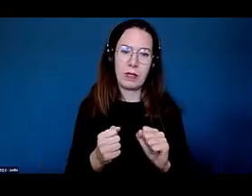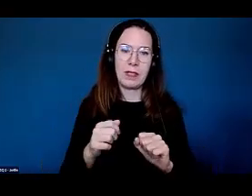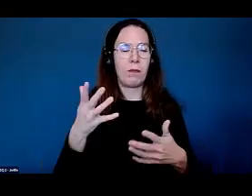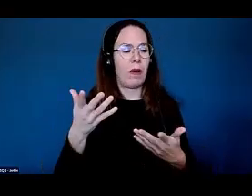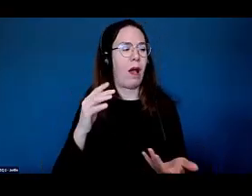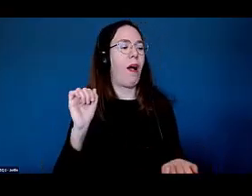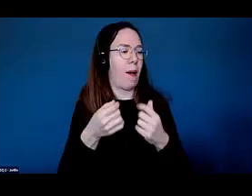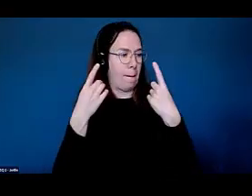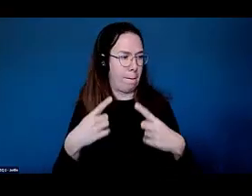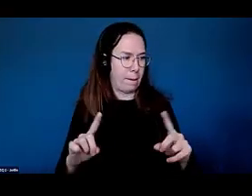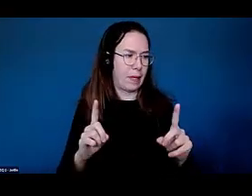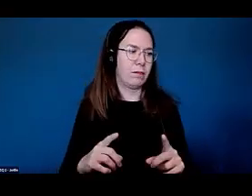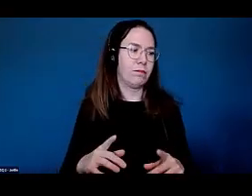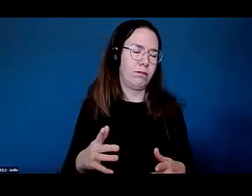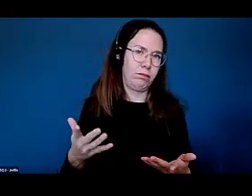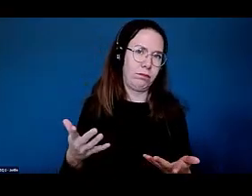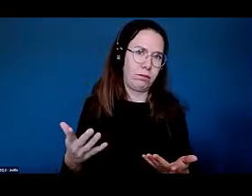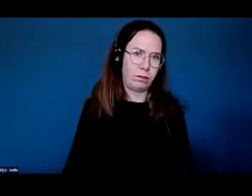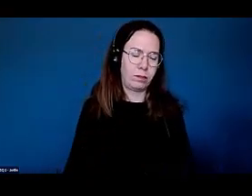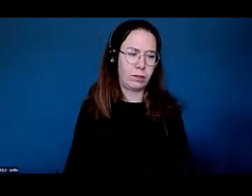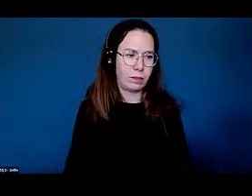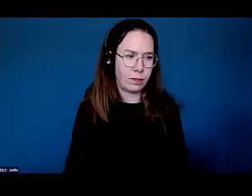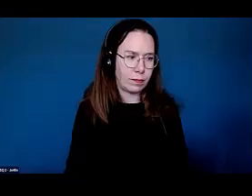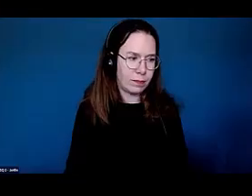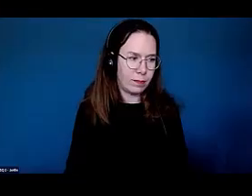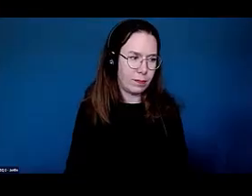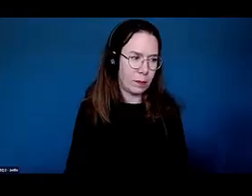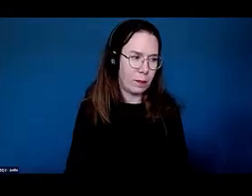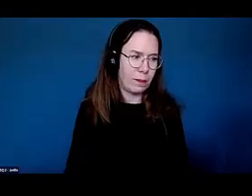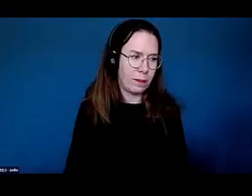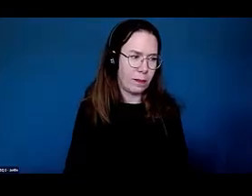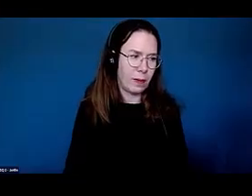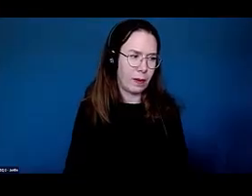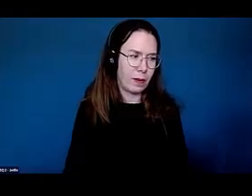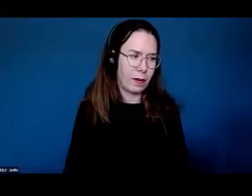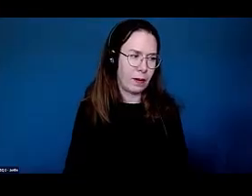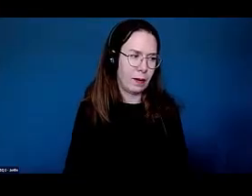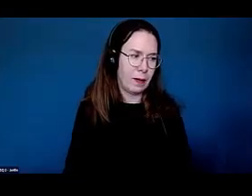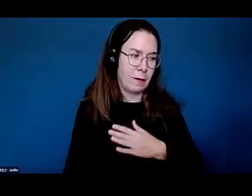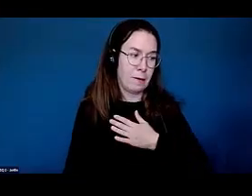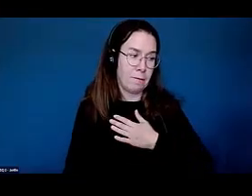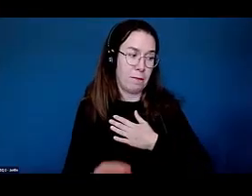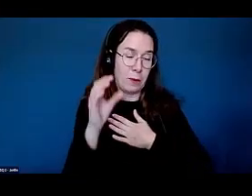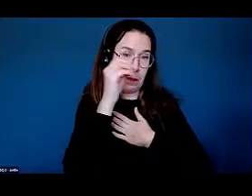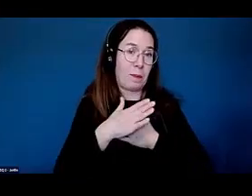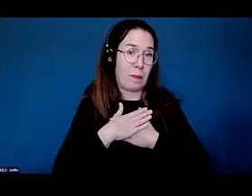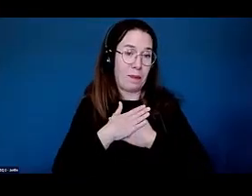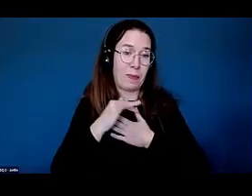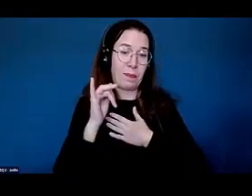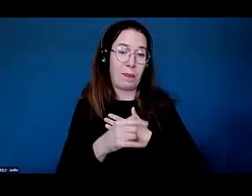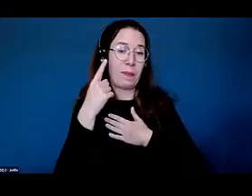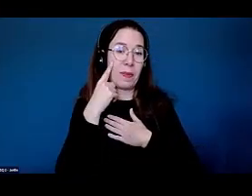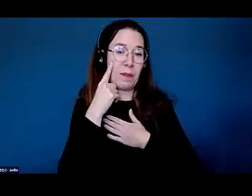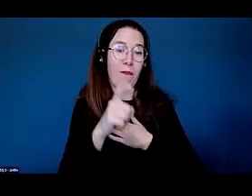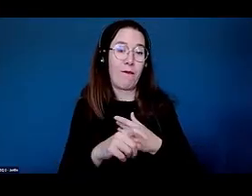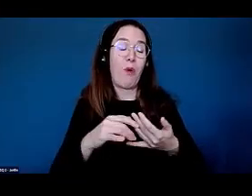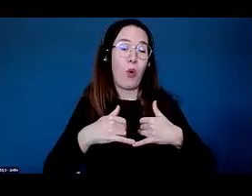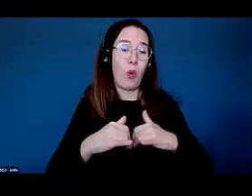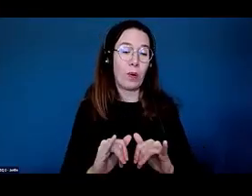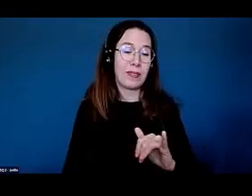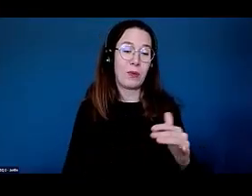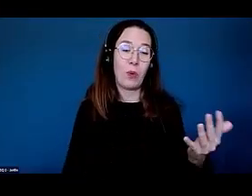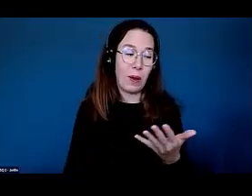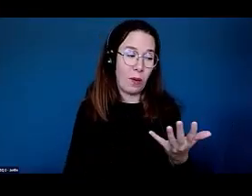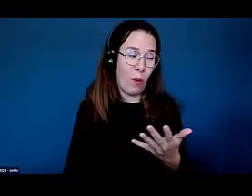qui change l'équilibre et qui fait, passer la balance de l'autre côté. Voilà un petit peu comment je vois les choses, et voilà pourquoi je pense que nous